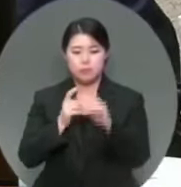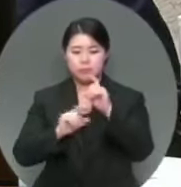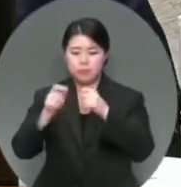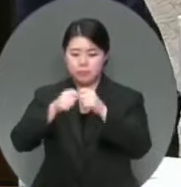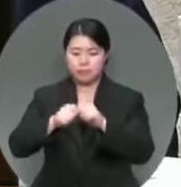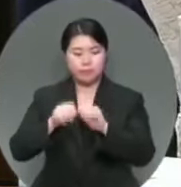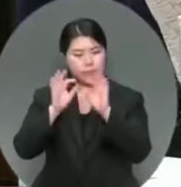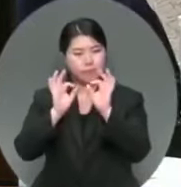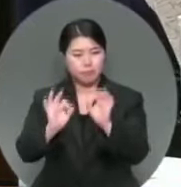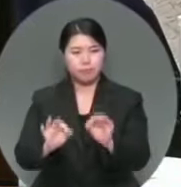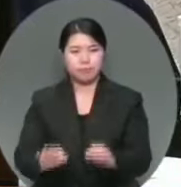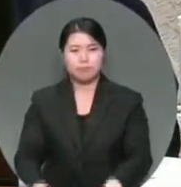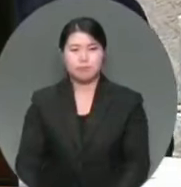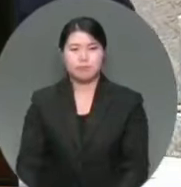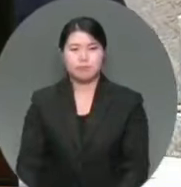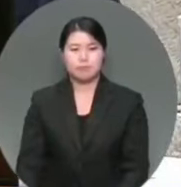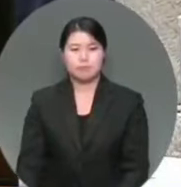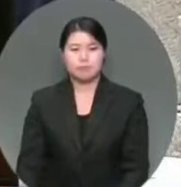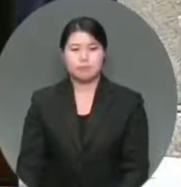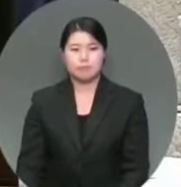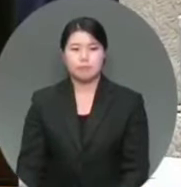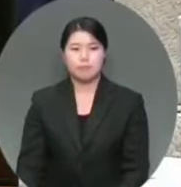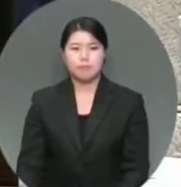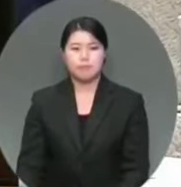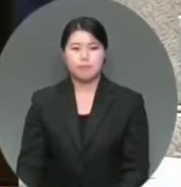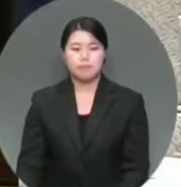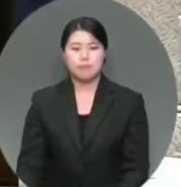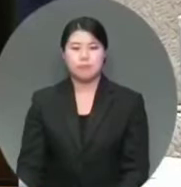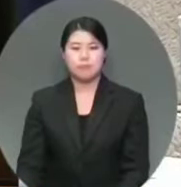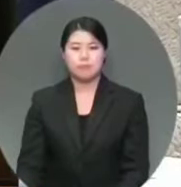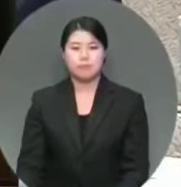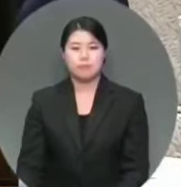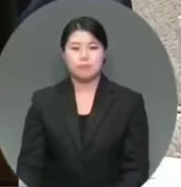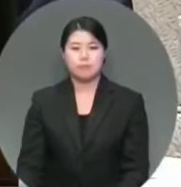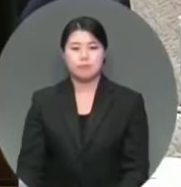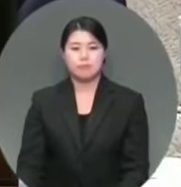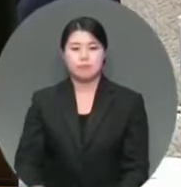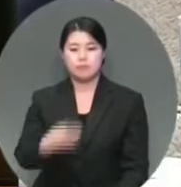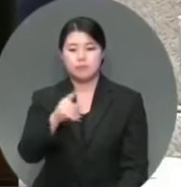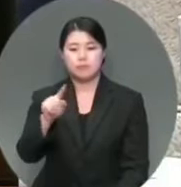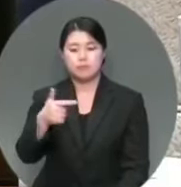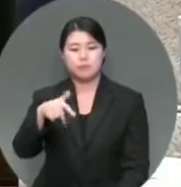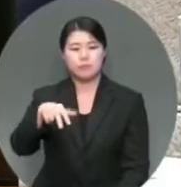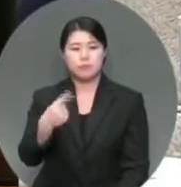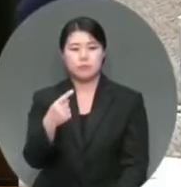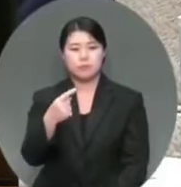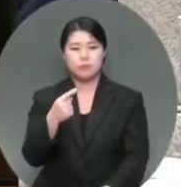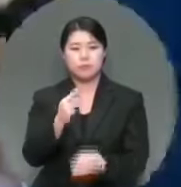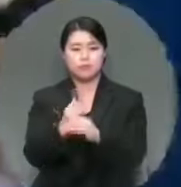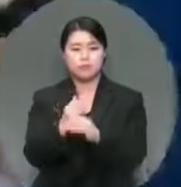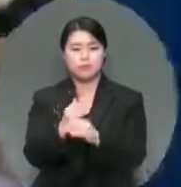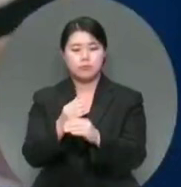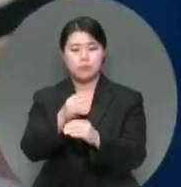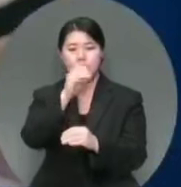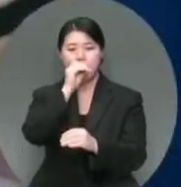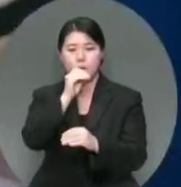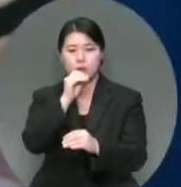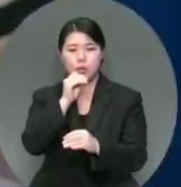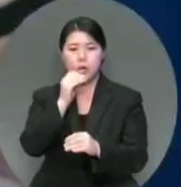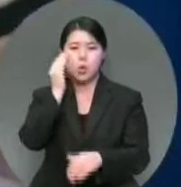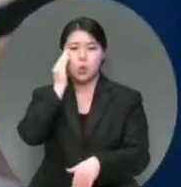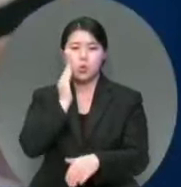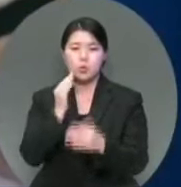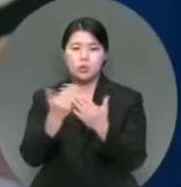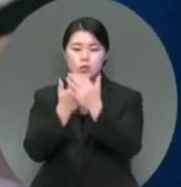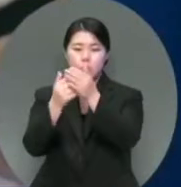들여다봤습니다. 다음 화면 보실까요? 이게 지금 탄소 중립 녹색 성장 위원회라고 국무총리